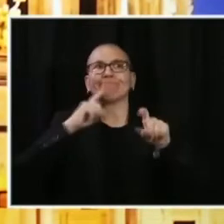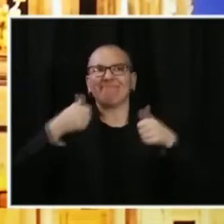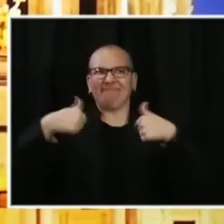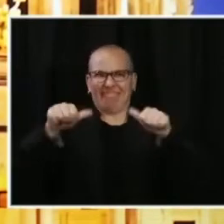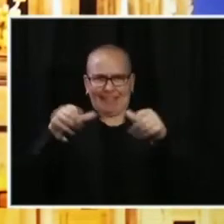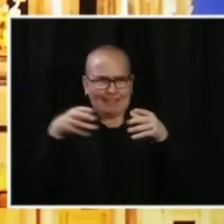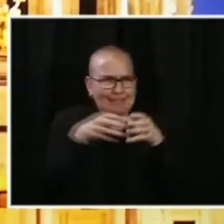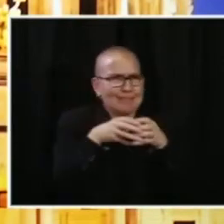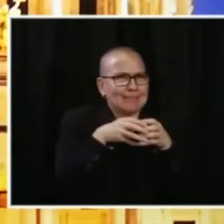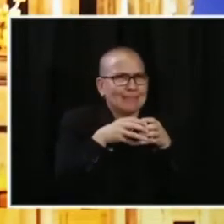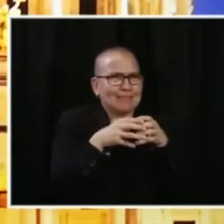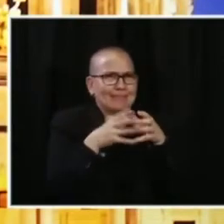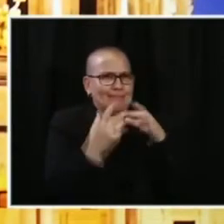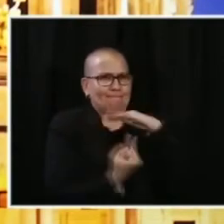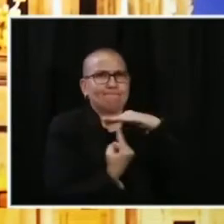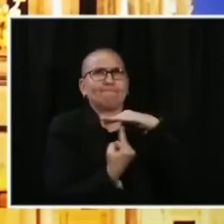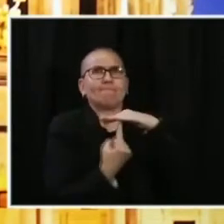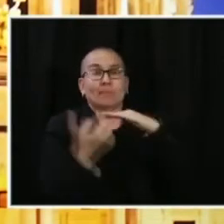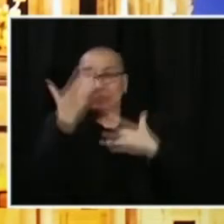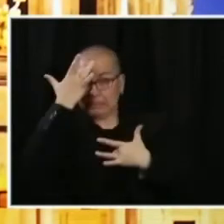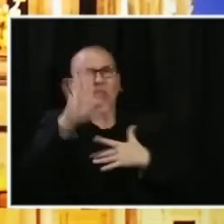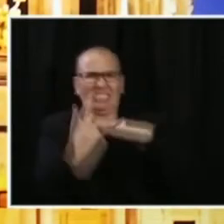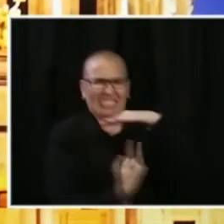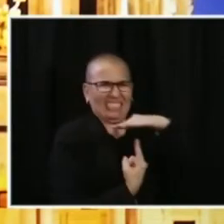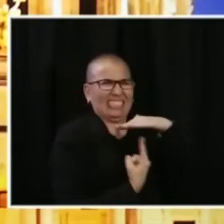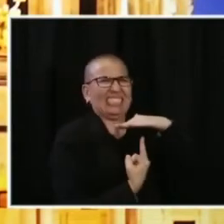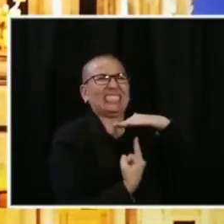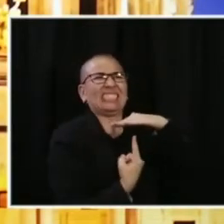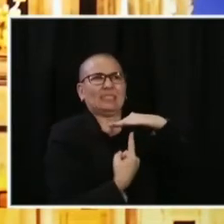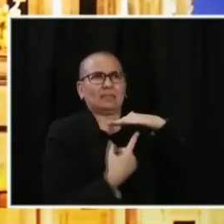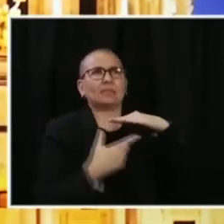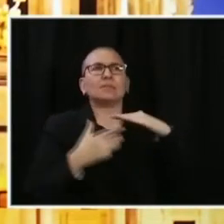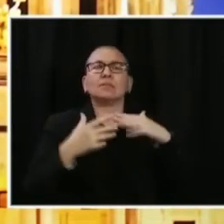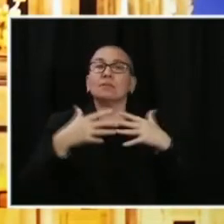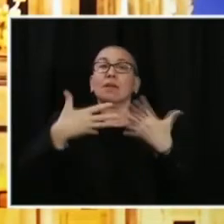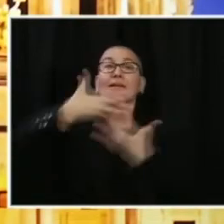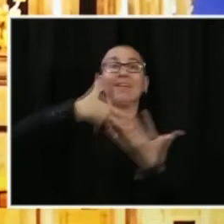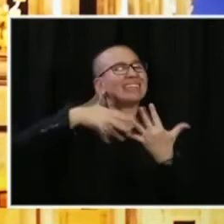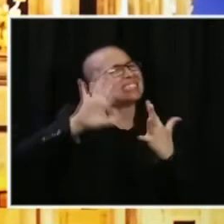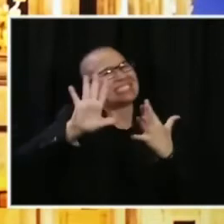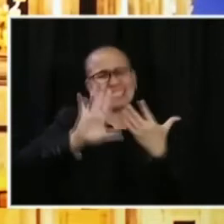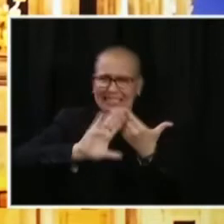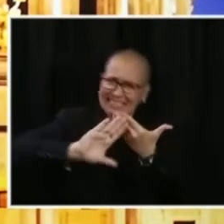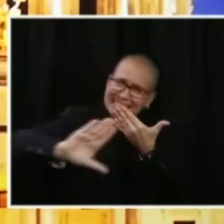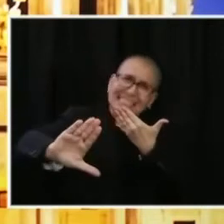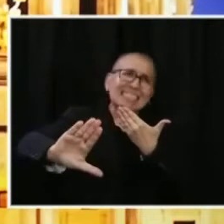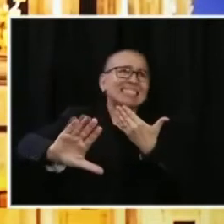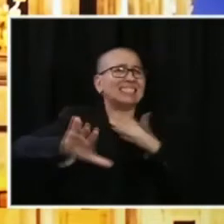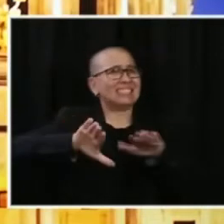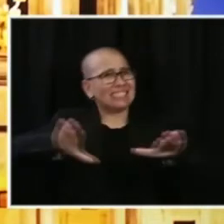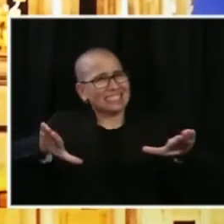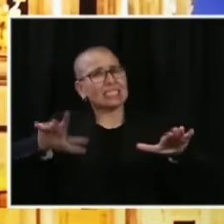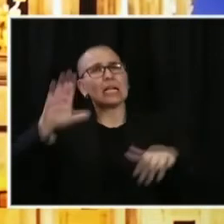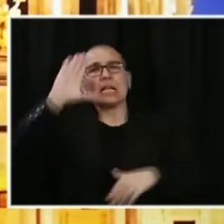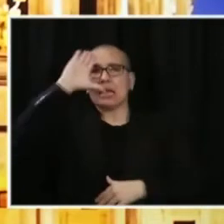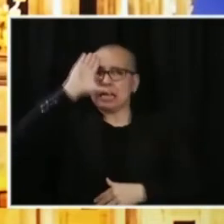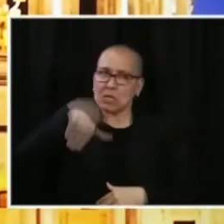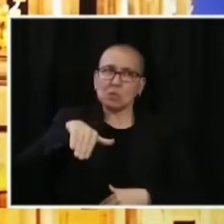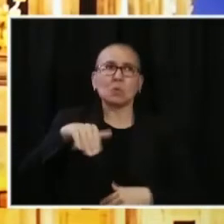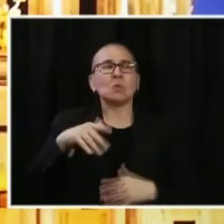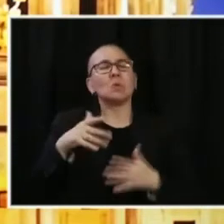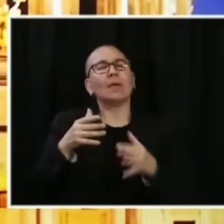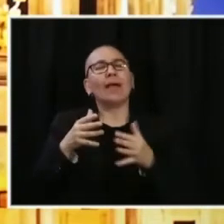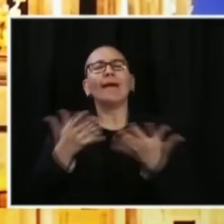y thế bây giờ mốt họ lúc bó rồi là họ kể một xí sâu ở kể thì thế sợ xử